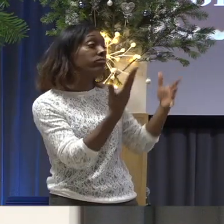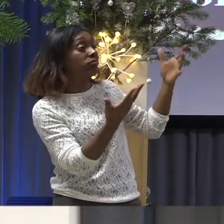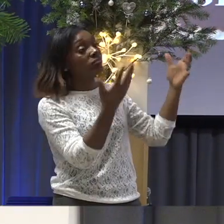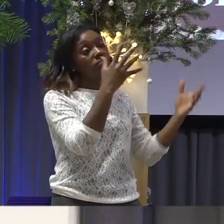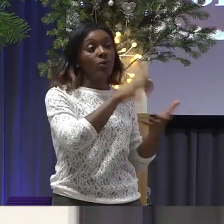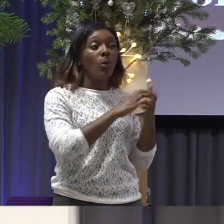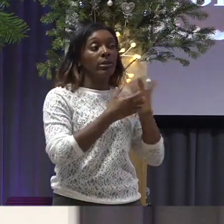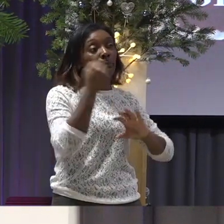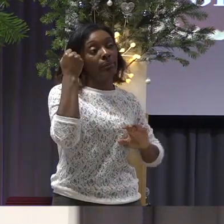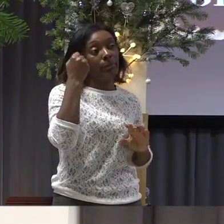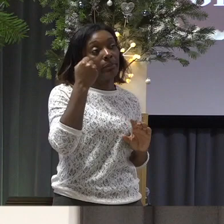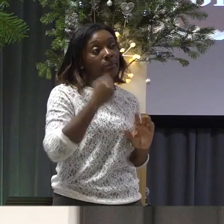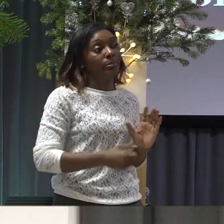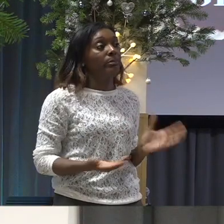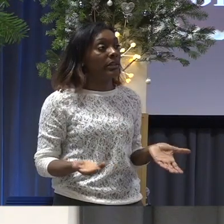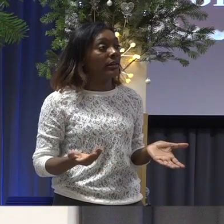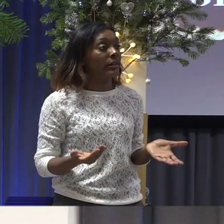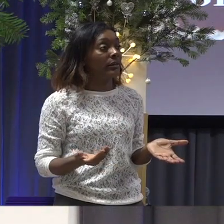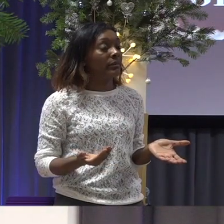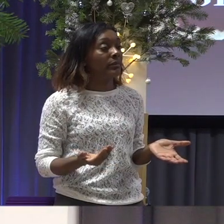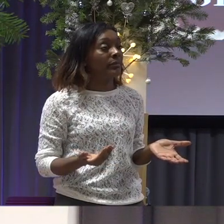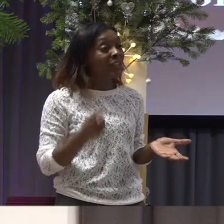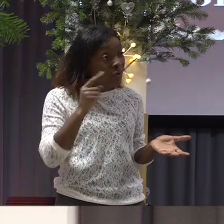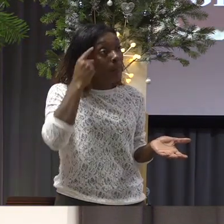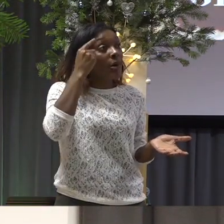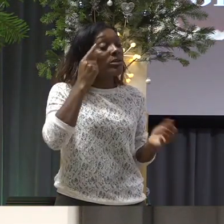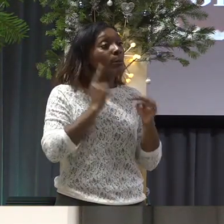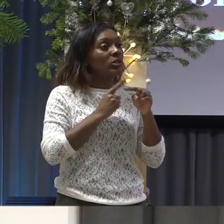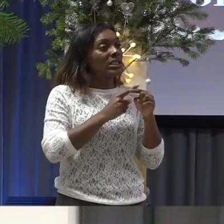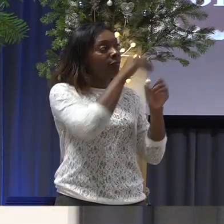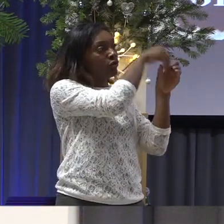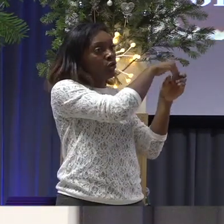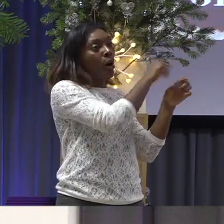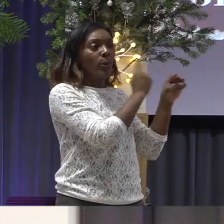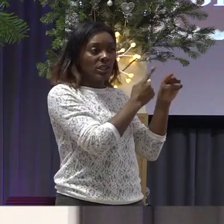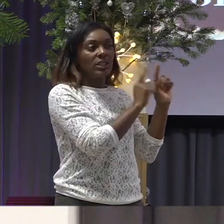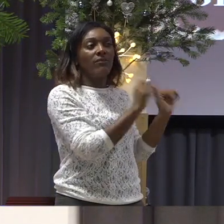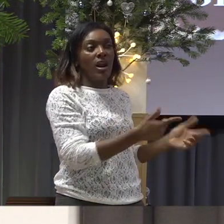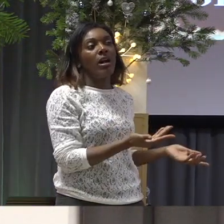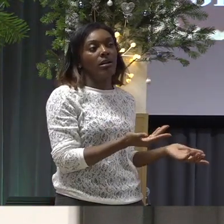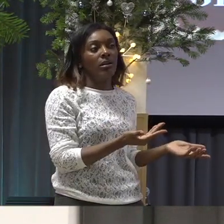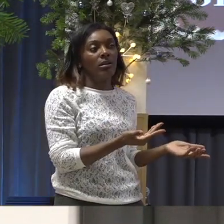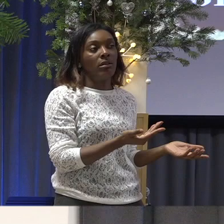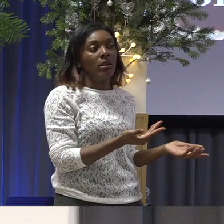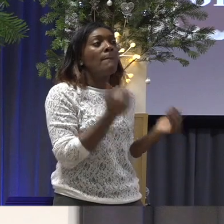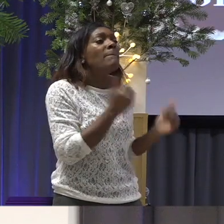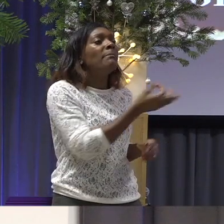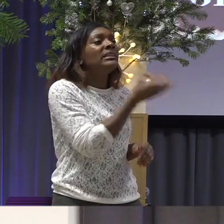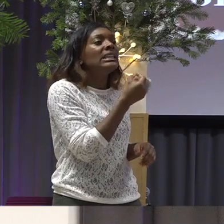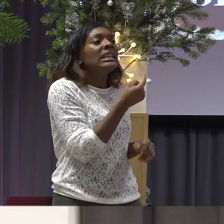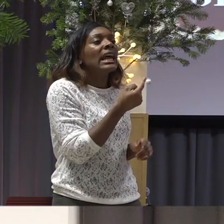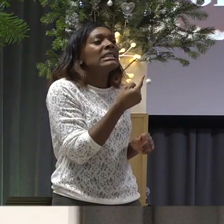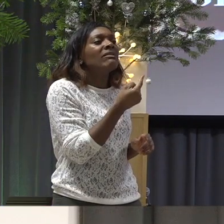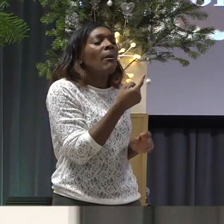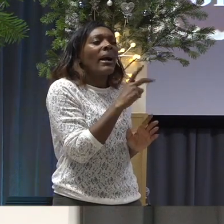compliqué. Les plus grands bienfaits sont souvent récompensés d'ingratitude. Ingratitude, c'est ce qu'a